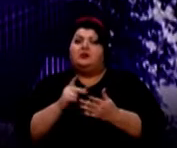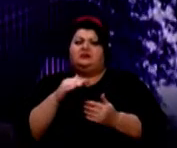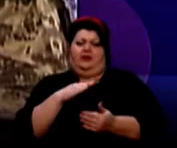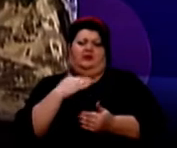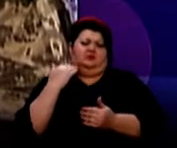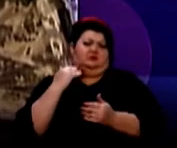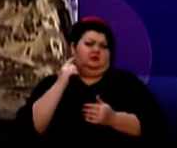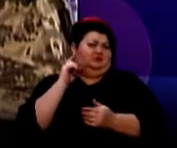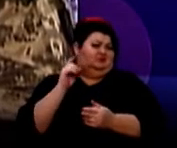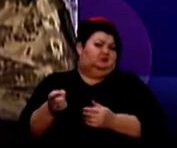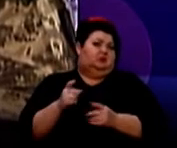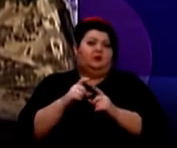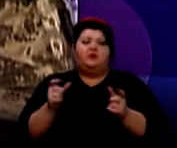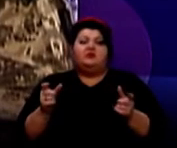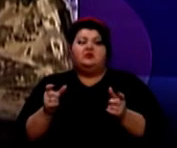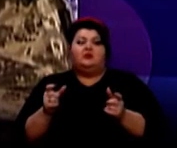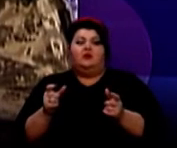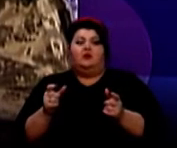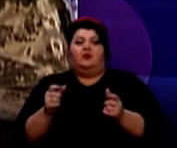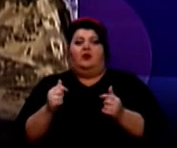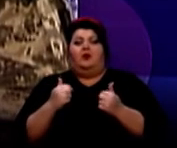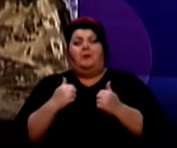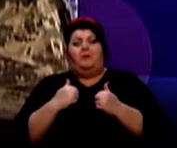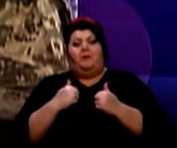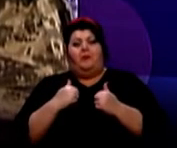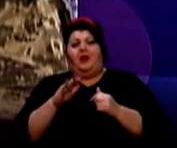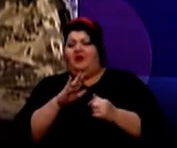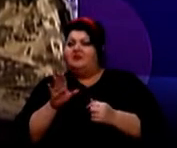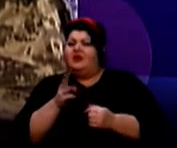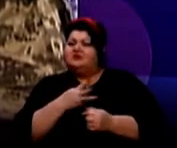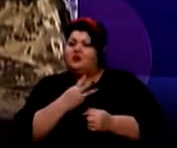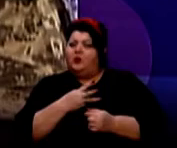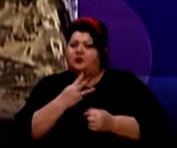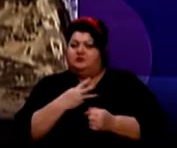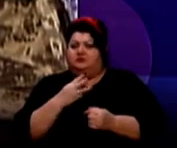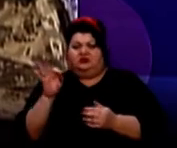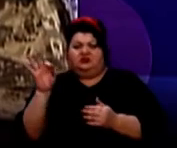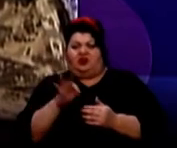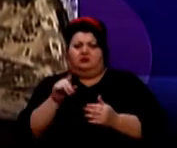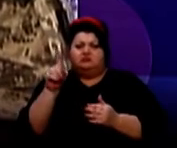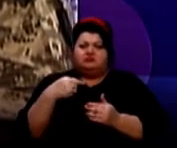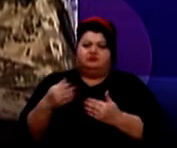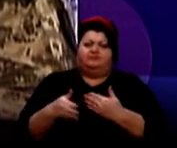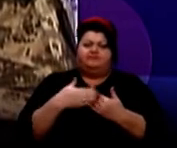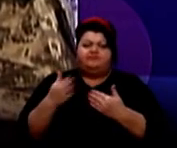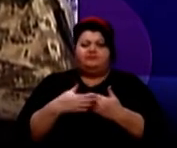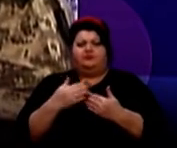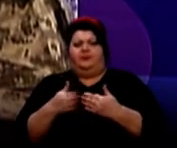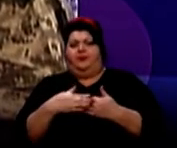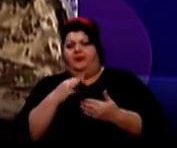повістки? Ми не сторонники, скажімо так, зразу притягувати до